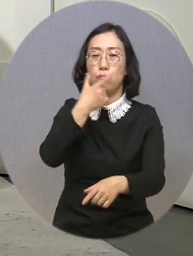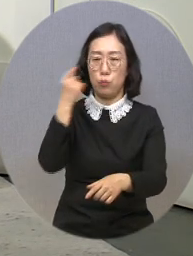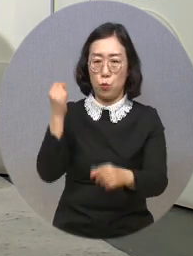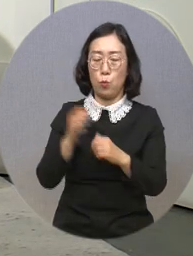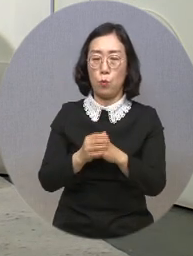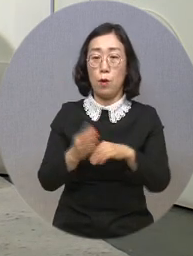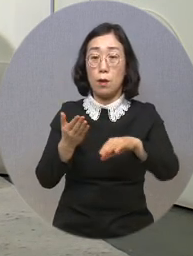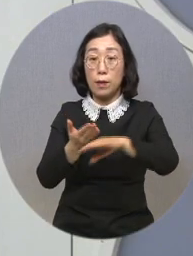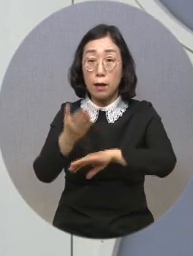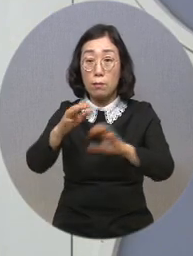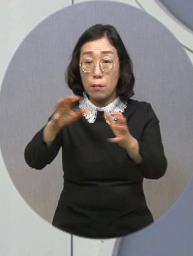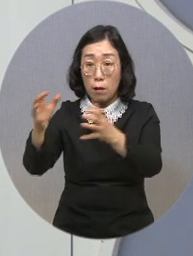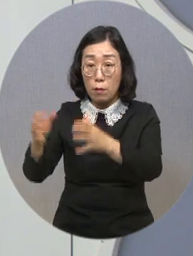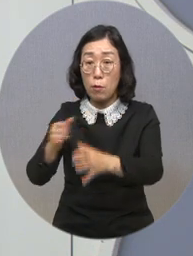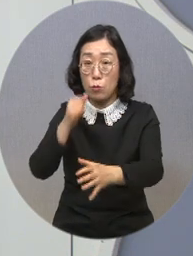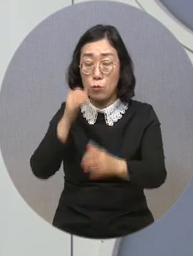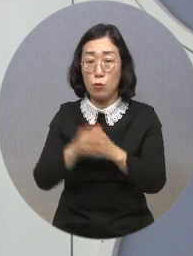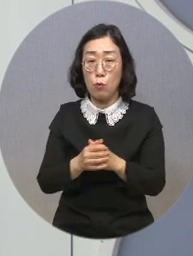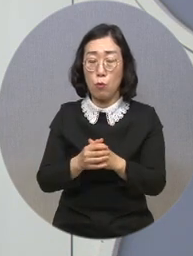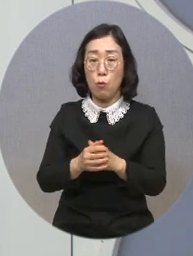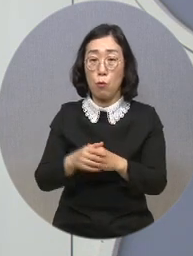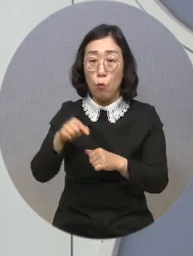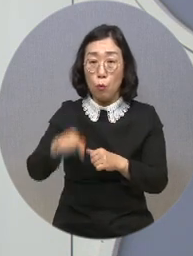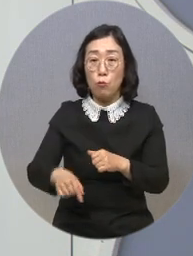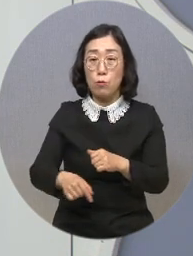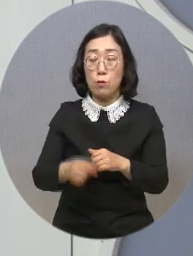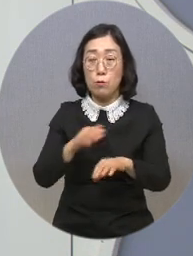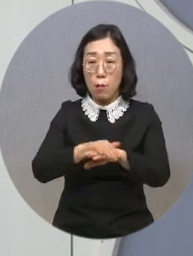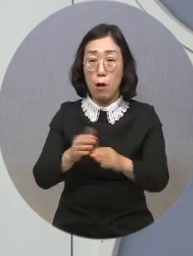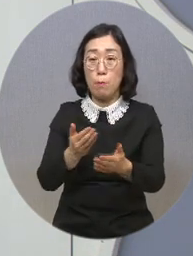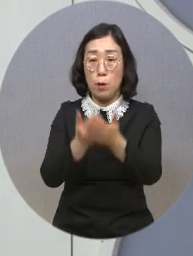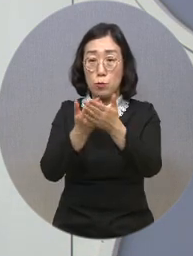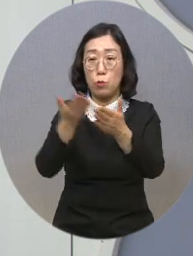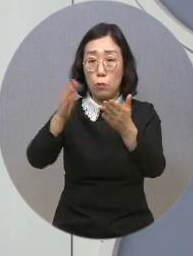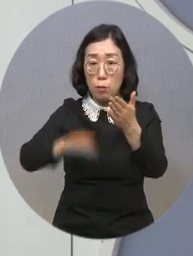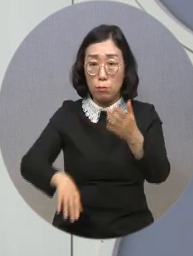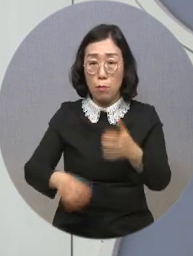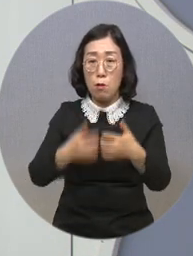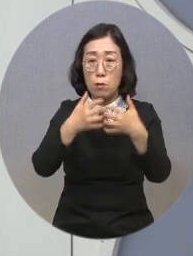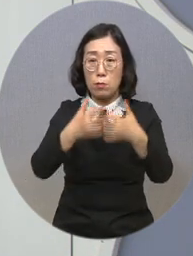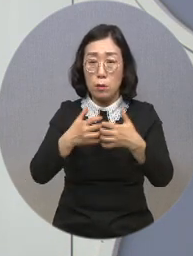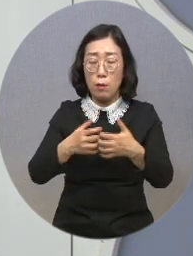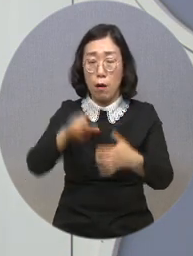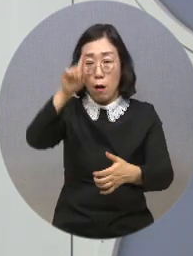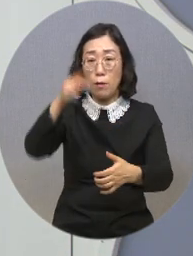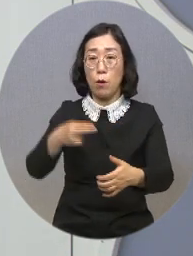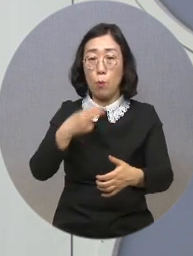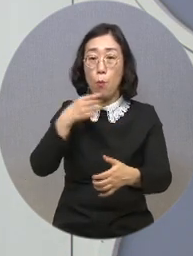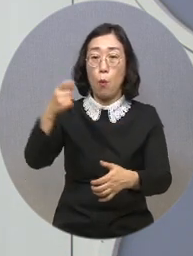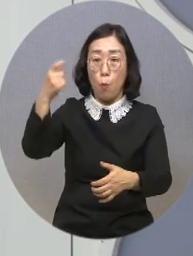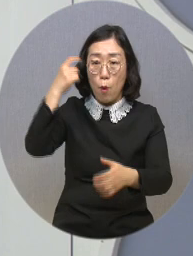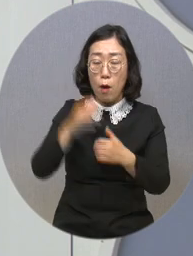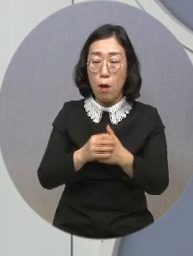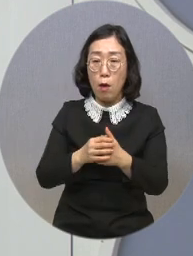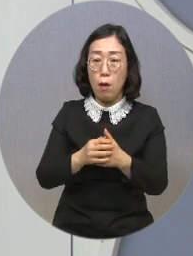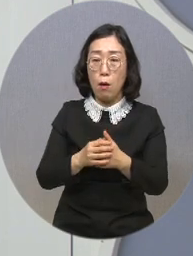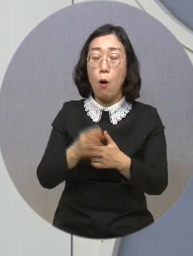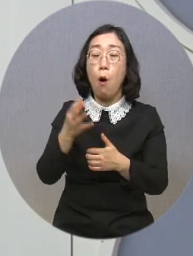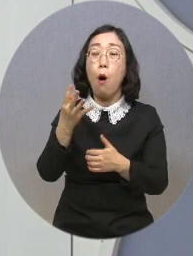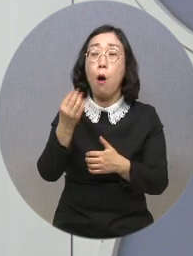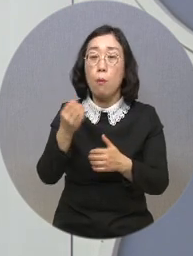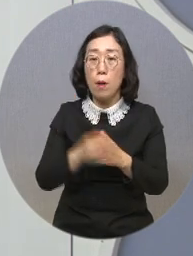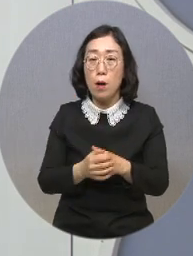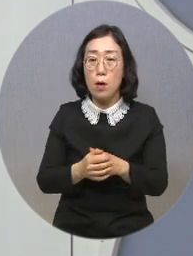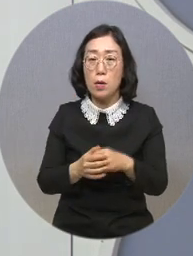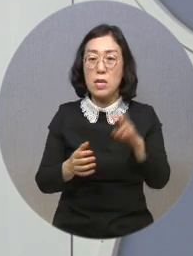그 다른 나라는 다 있는데 그 우리나라 이렇게 선진국인데 왜 그 장비가 한 대도 없느냐? 그 장비가 얼마 정도 하느냐 했더니